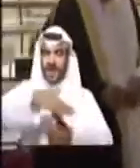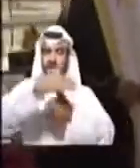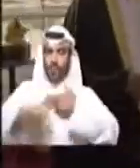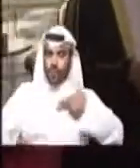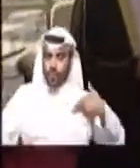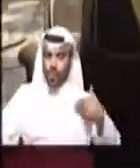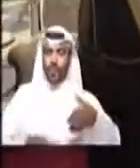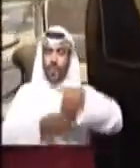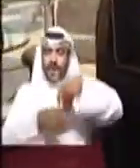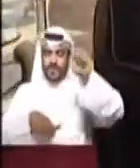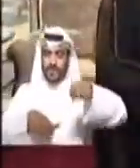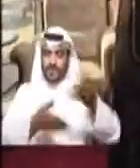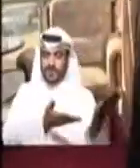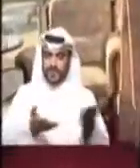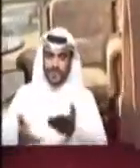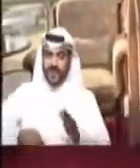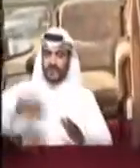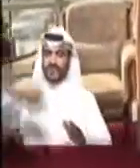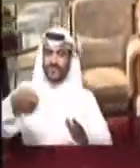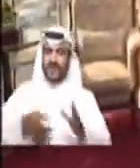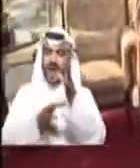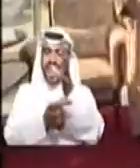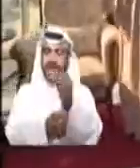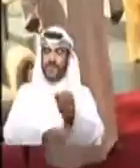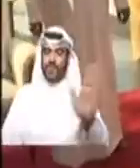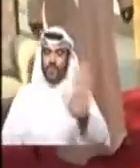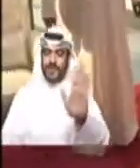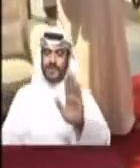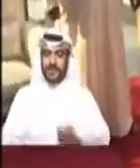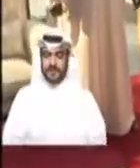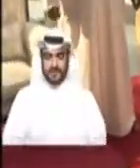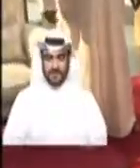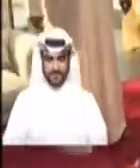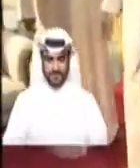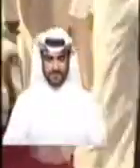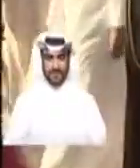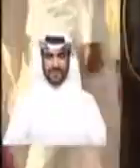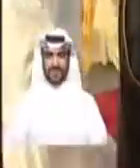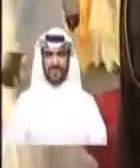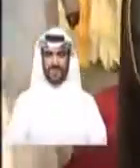وكبار المسؤولين بالدولة. رافقت سموه السلامة في الحل والترحال.